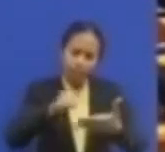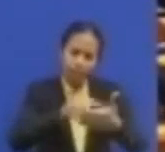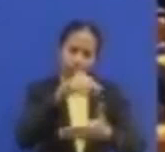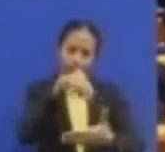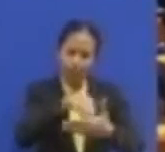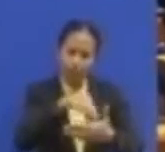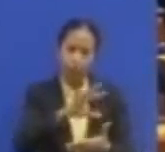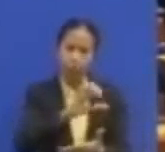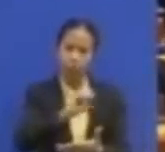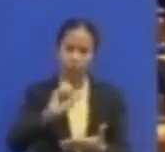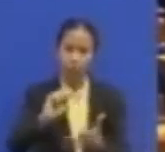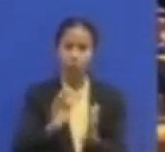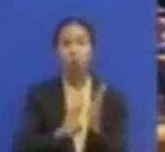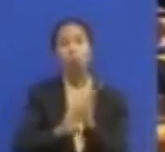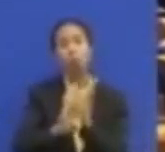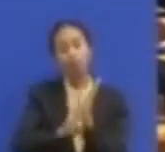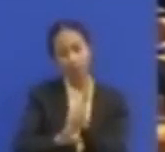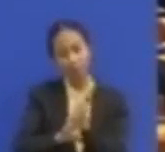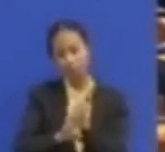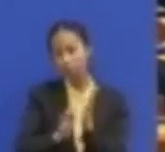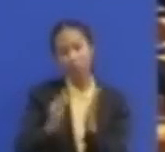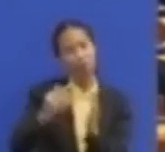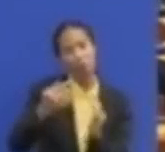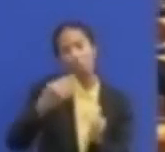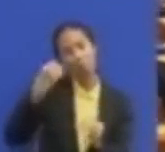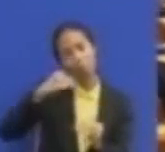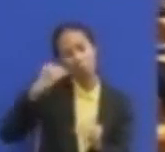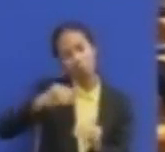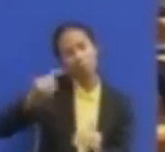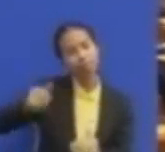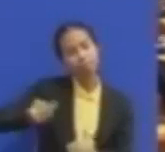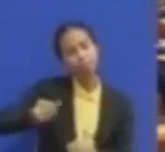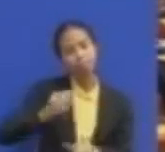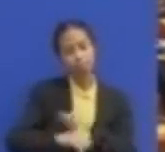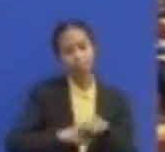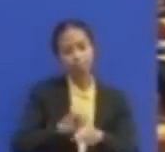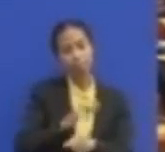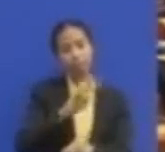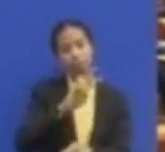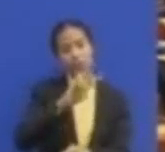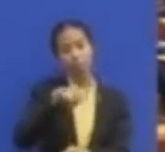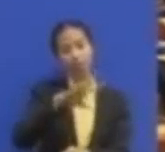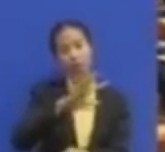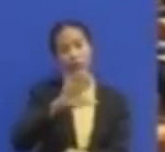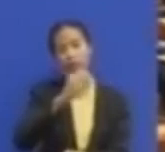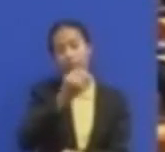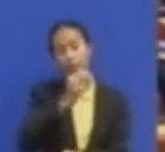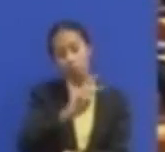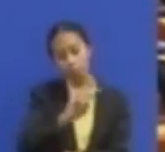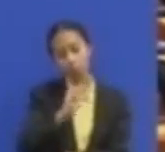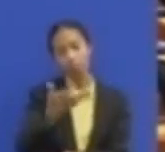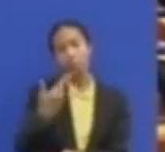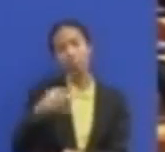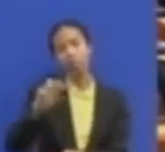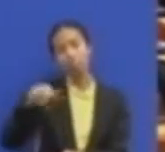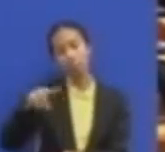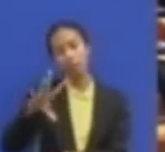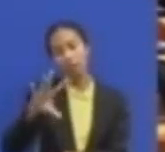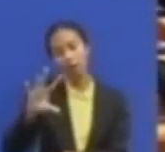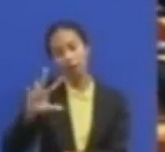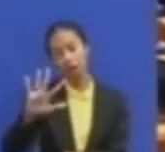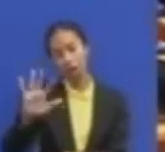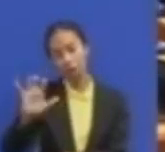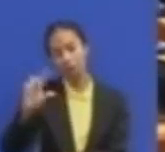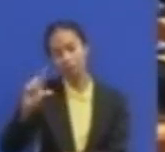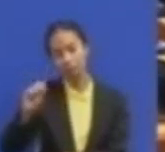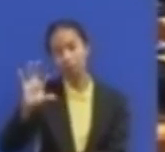จังหวัดบุรีรัมย์หลายสมัยเลยค่ะตั้งแต่ปี2512 2522 2526